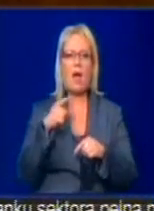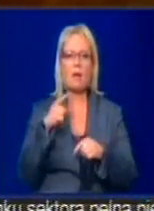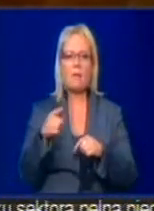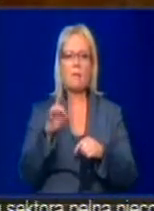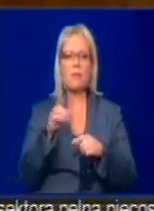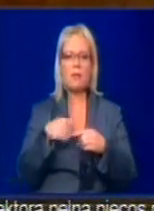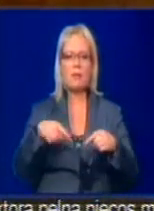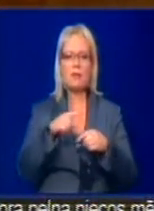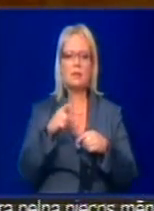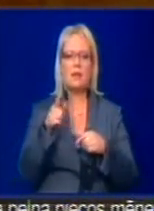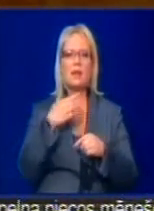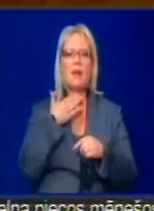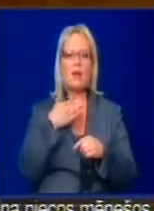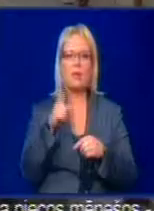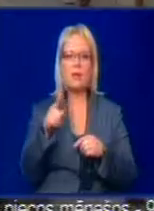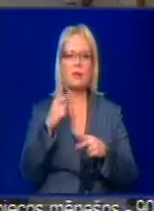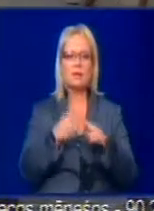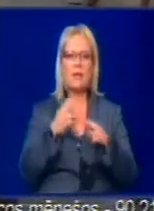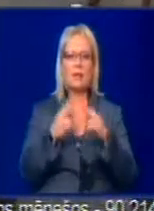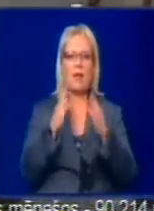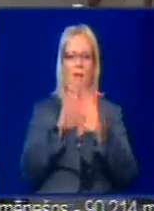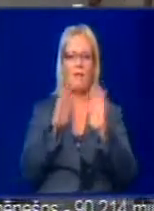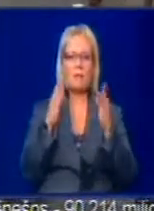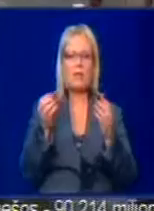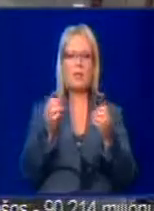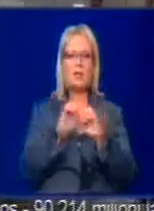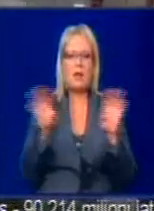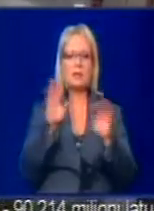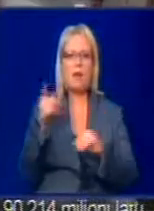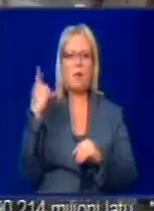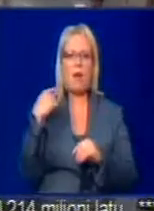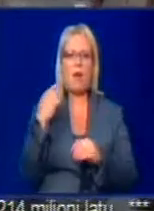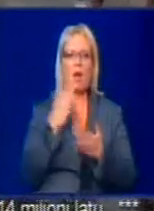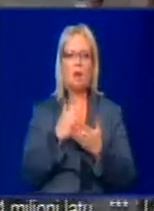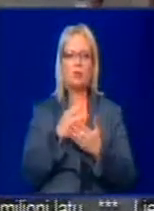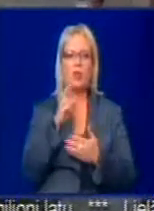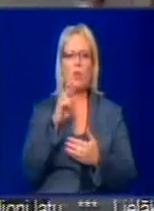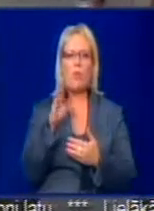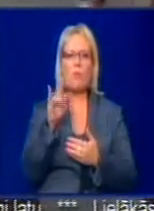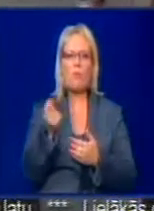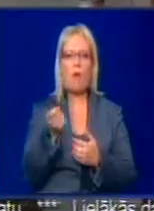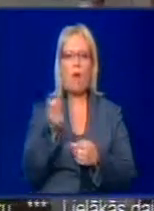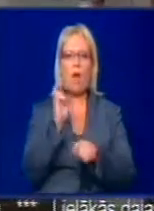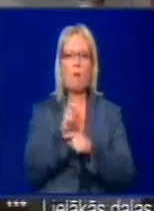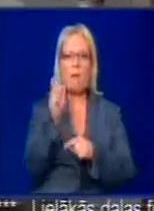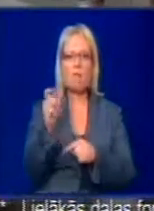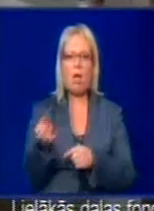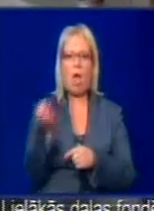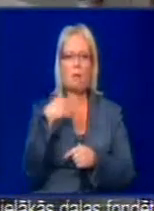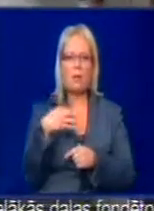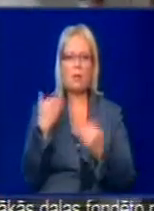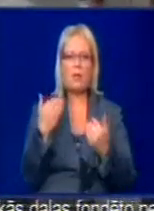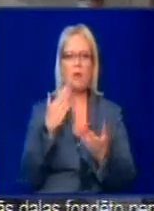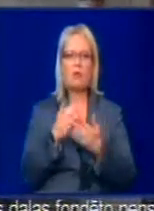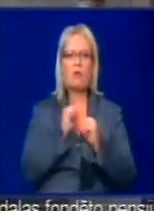ogas ieslēgtas stikla vitrīnās. Man te stāstīja gan arī anekdotiski pagājuši, kad rumba esot apēduši apmeklētāji, tad tagad